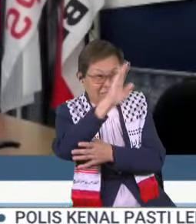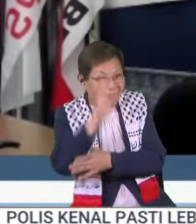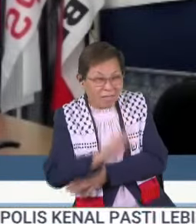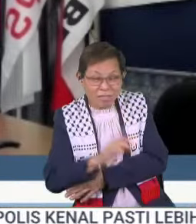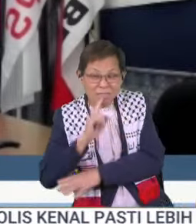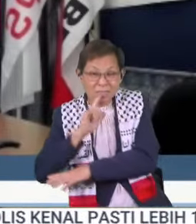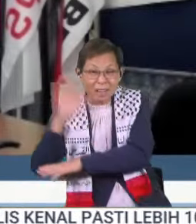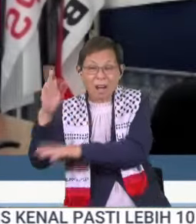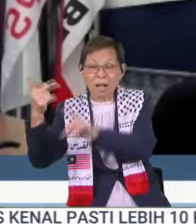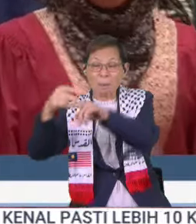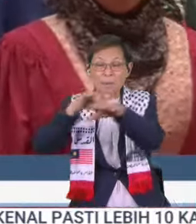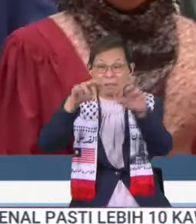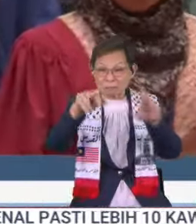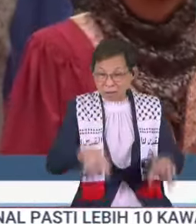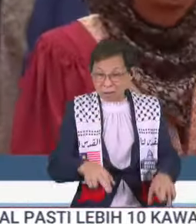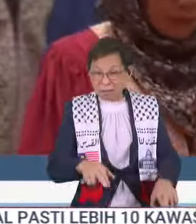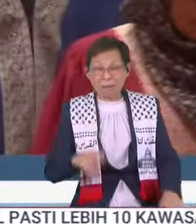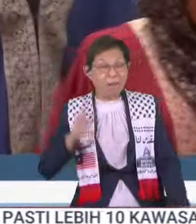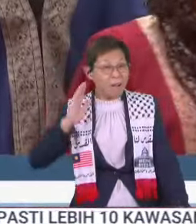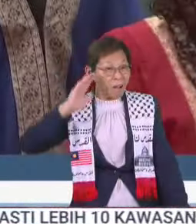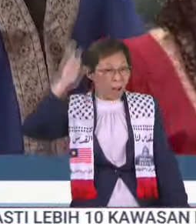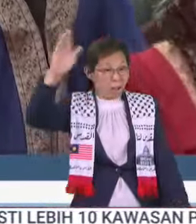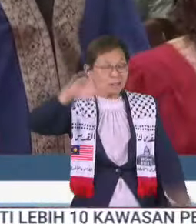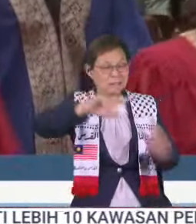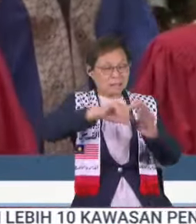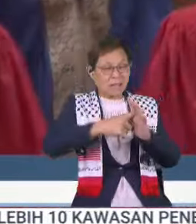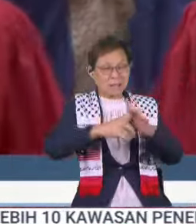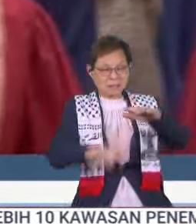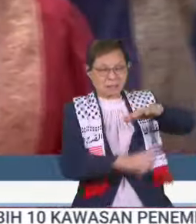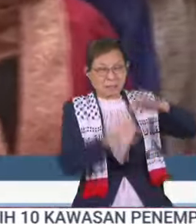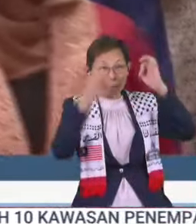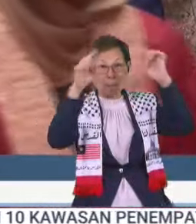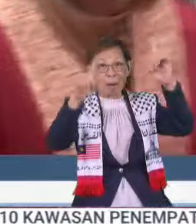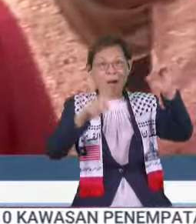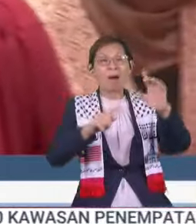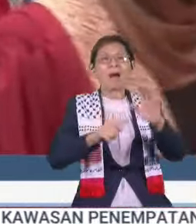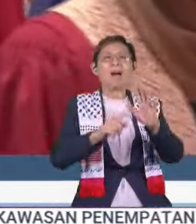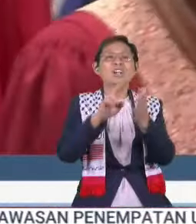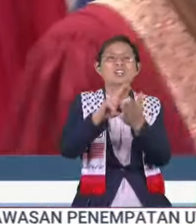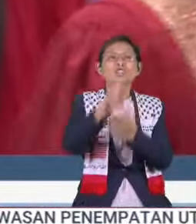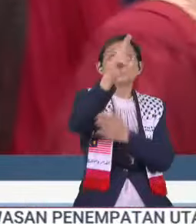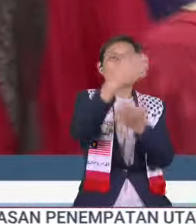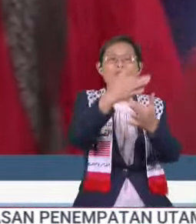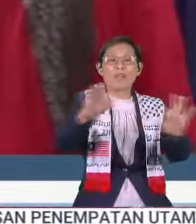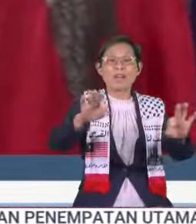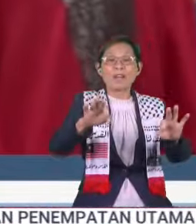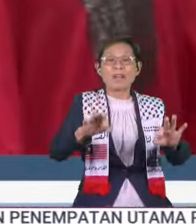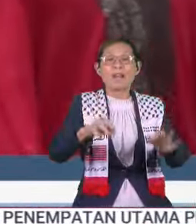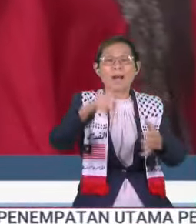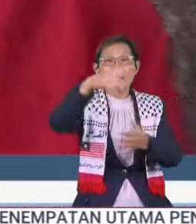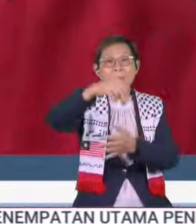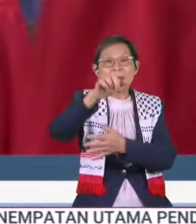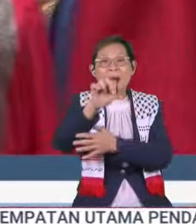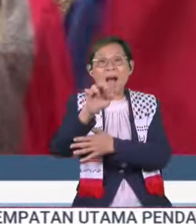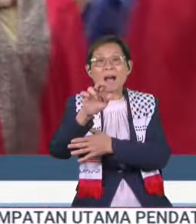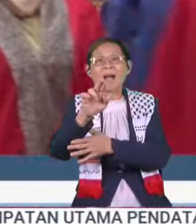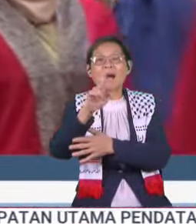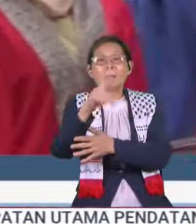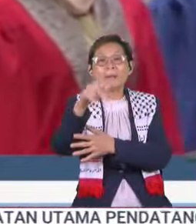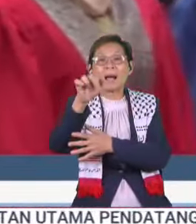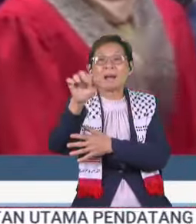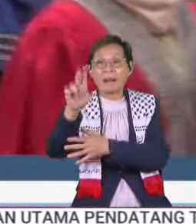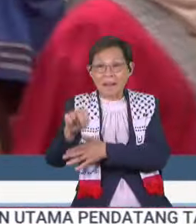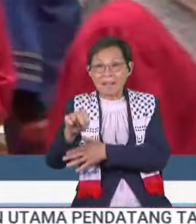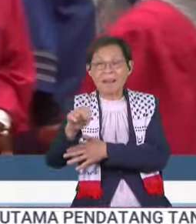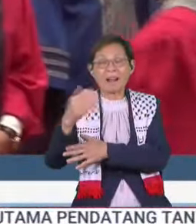pernah berikrar kepada rakyat bahawa ia akan melaksanakan dasar pendidikan tinggi percuma pada pilihan raya negeri yang lalu pada